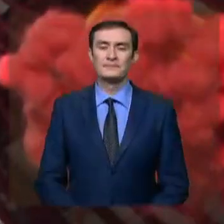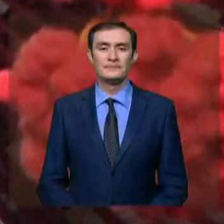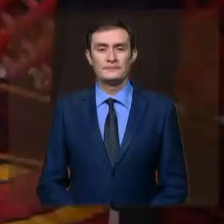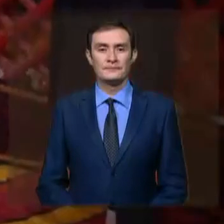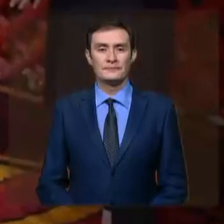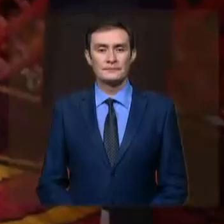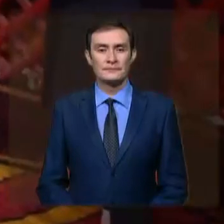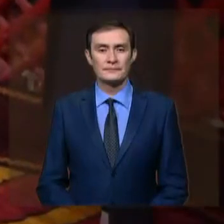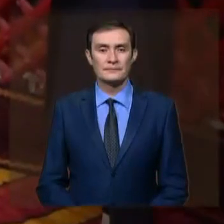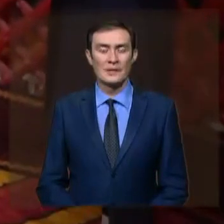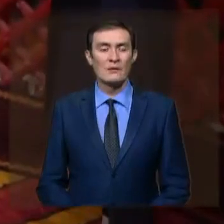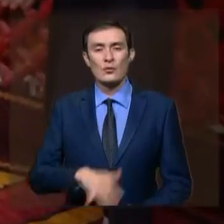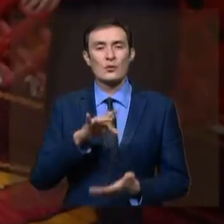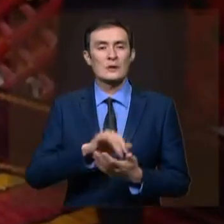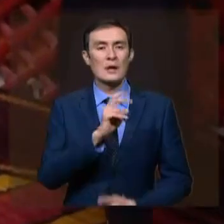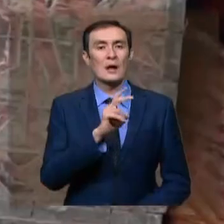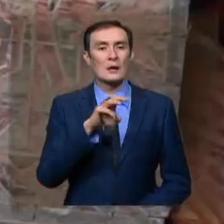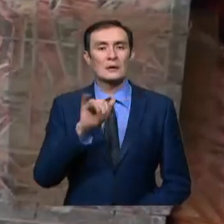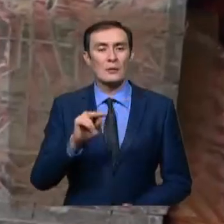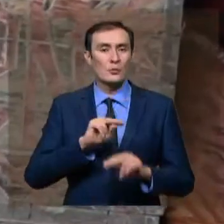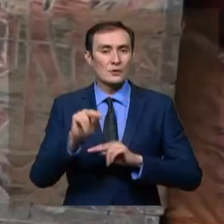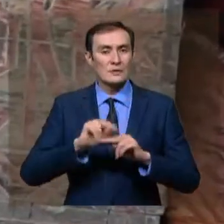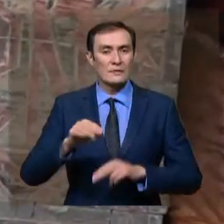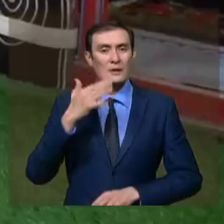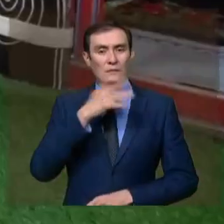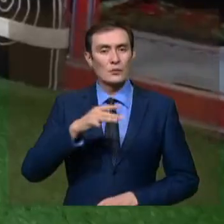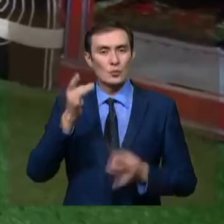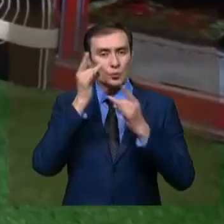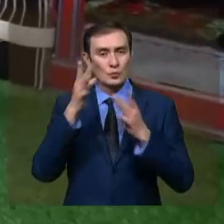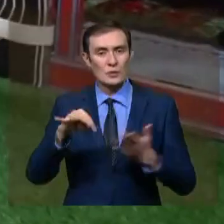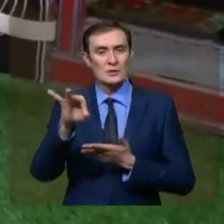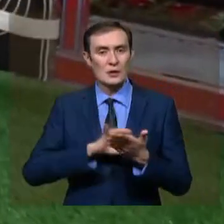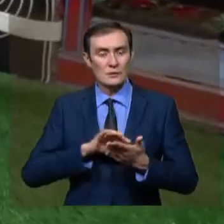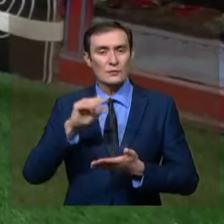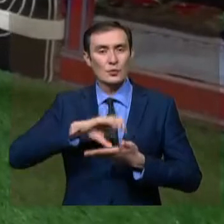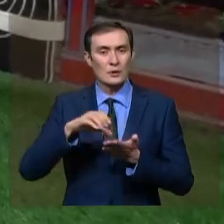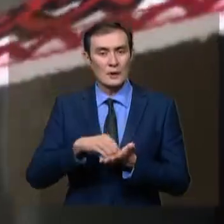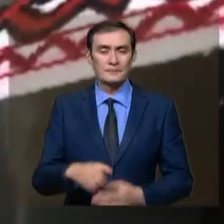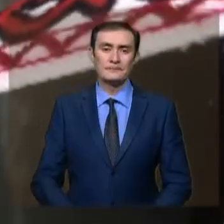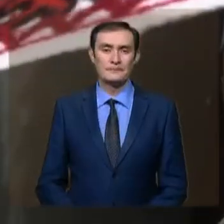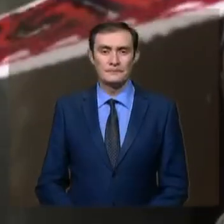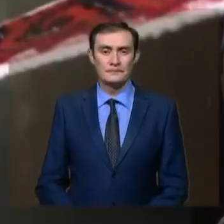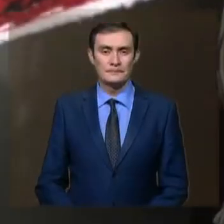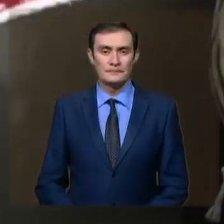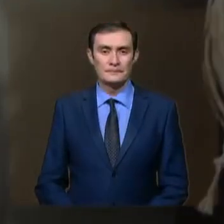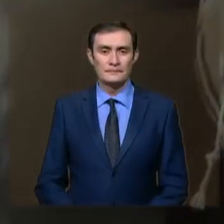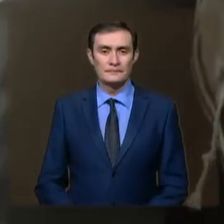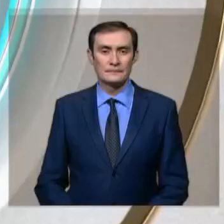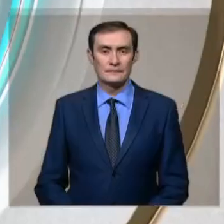ответственность? Юрта – класс. В Актау детей приобщают к национальной культуре прямо в юртах.